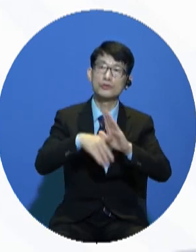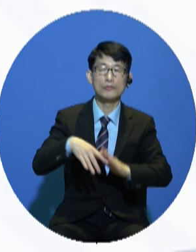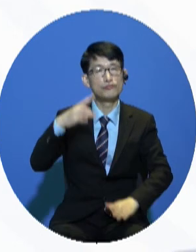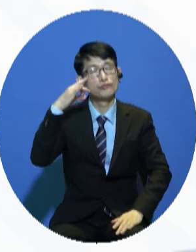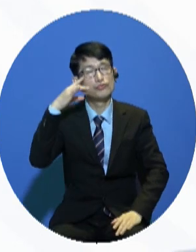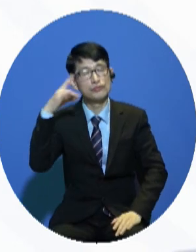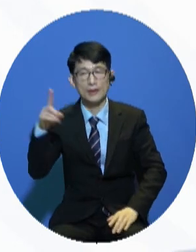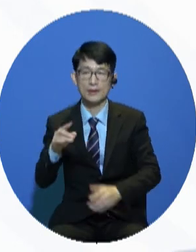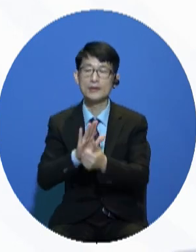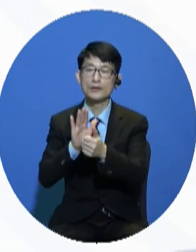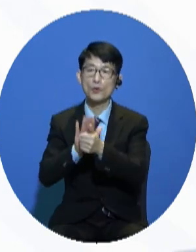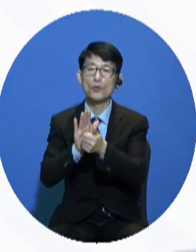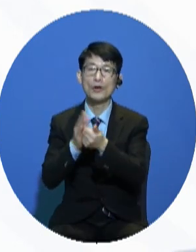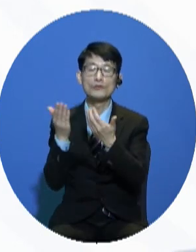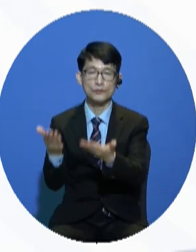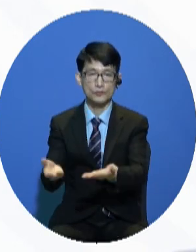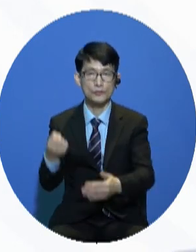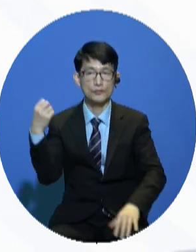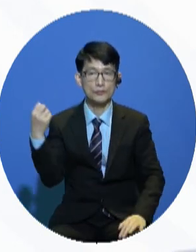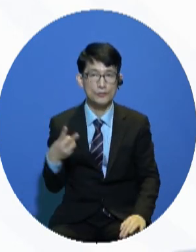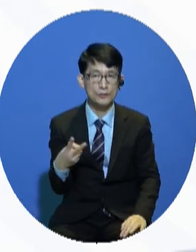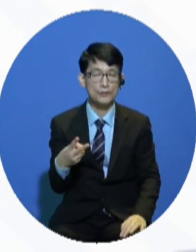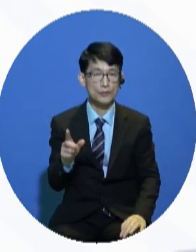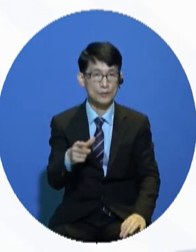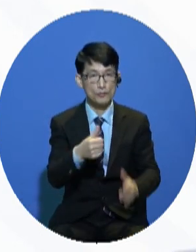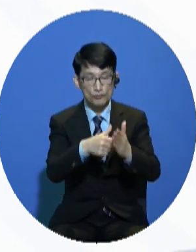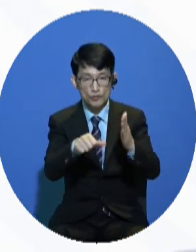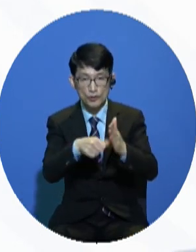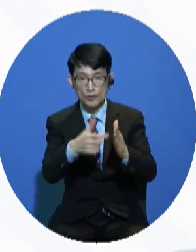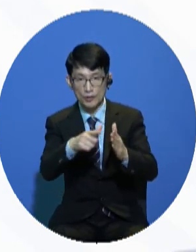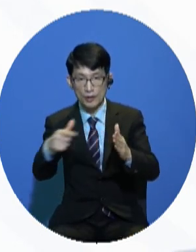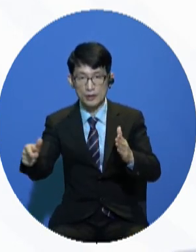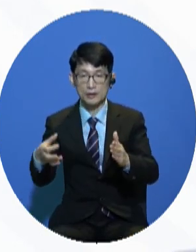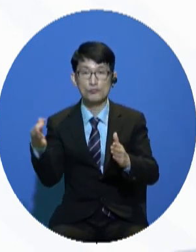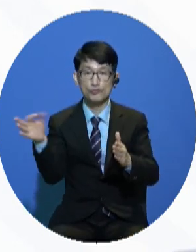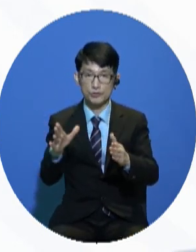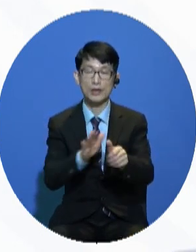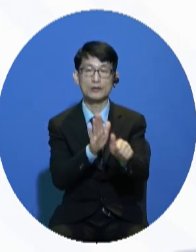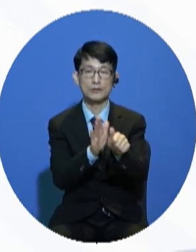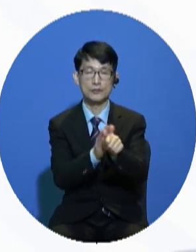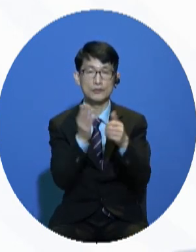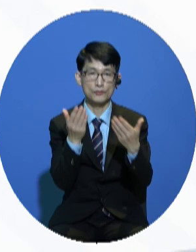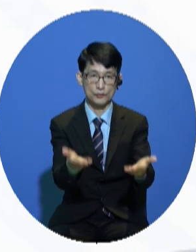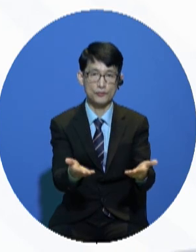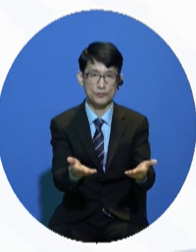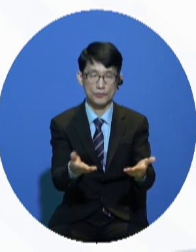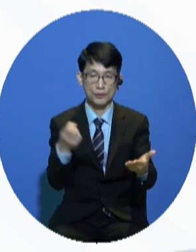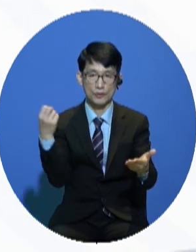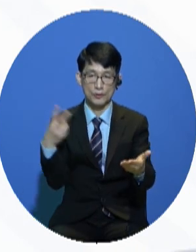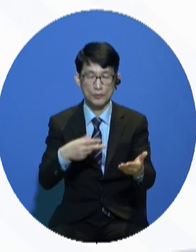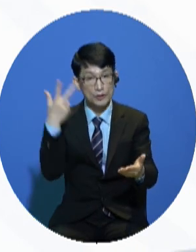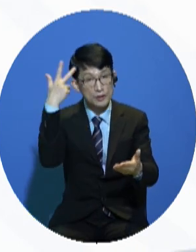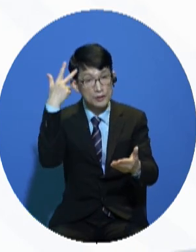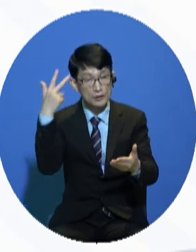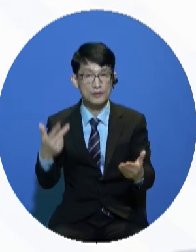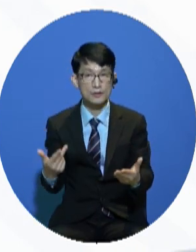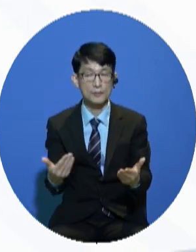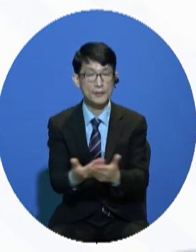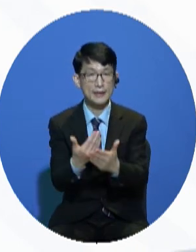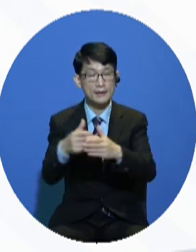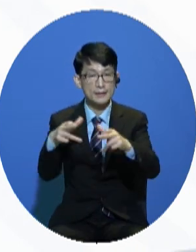확대하고 또 완전 무상 의료를 실현하고 보조기기를 무상으로 제공하고 발달재활 서비스를 확대하고 가족 지원을 확대하는 등